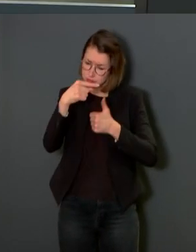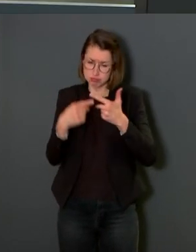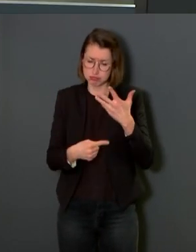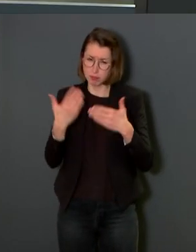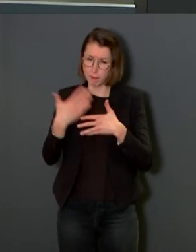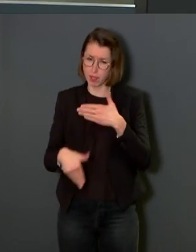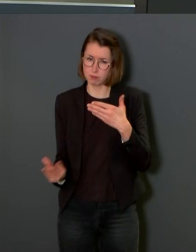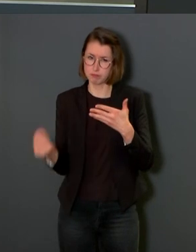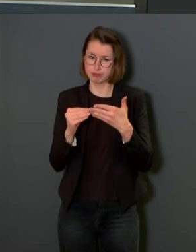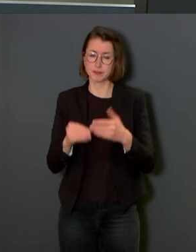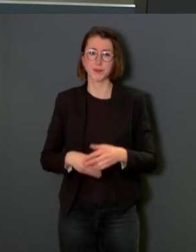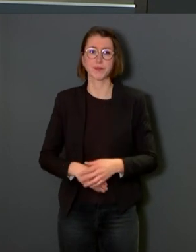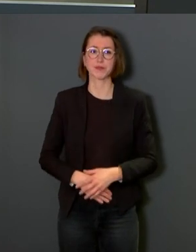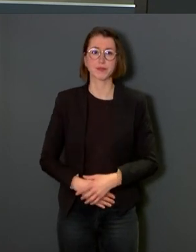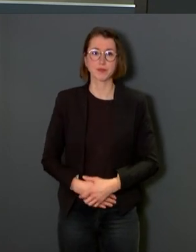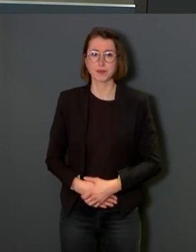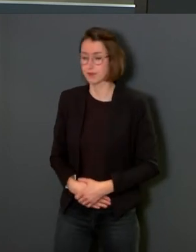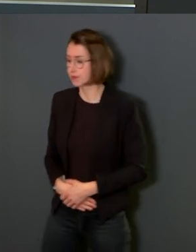Oui.